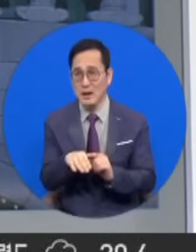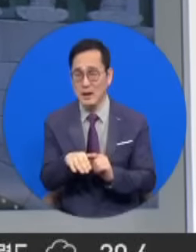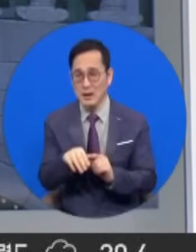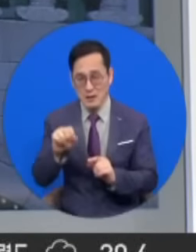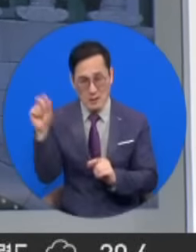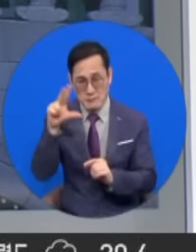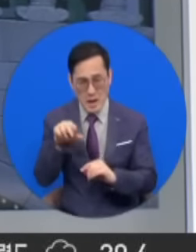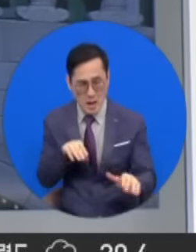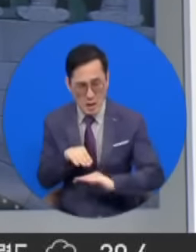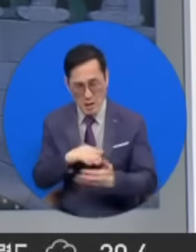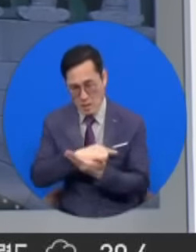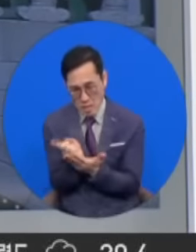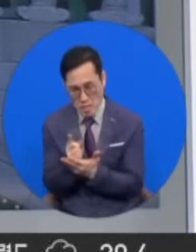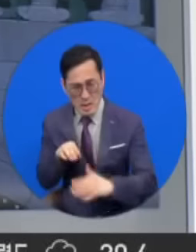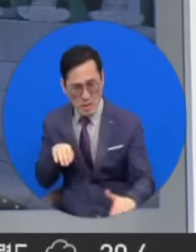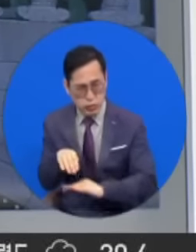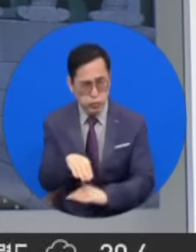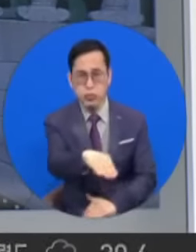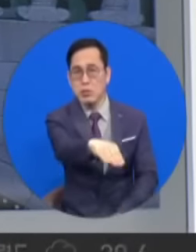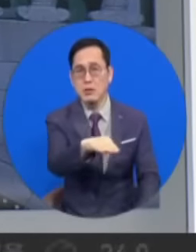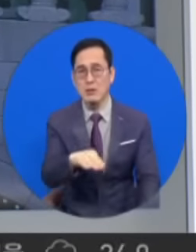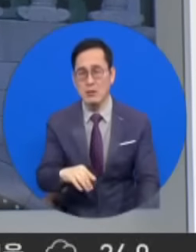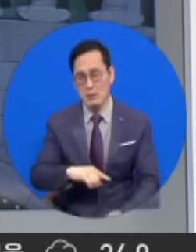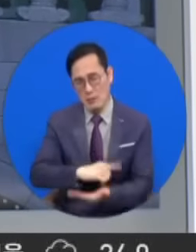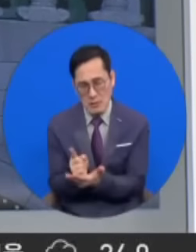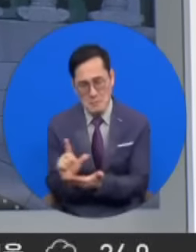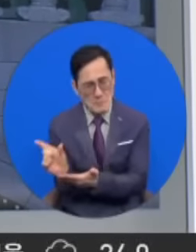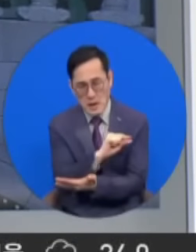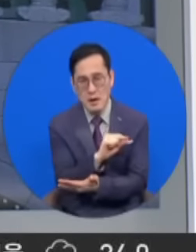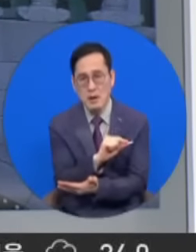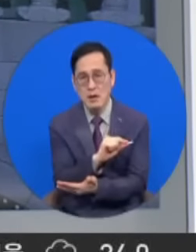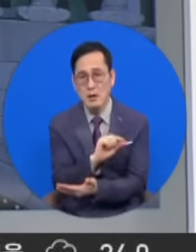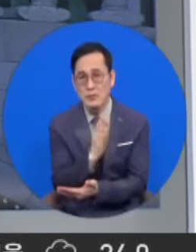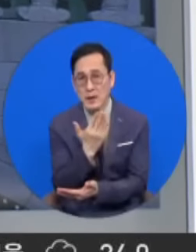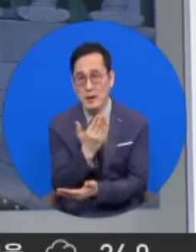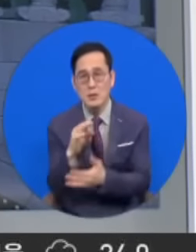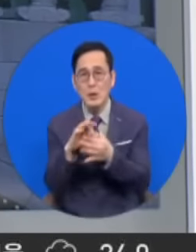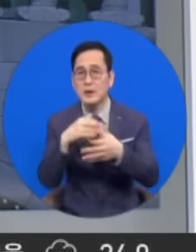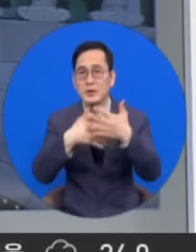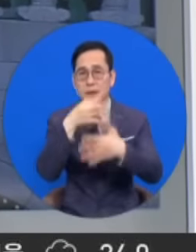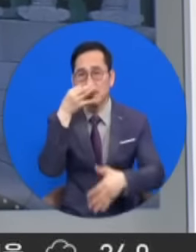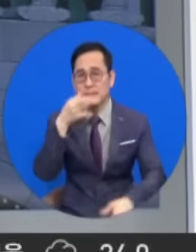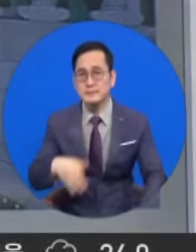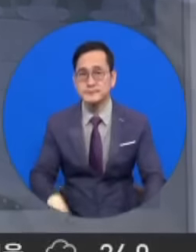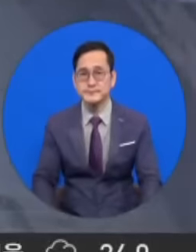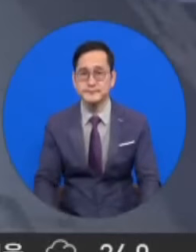빨라지는 순간을 포착한 CCTV 영상을 확보했습니다. 함께 보시죠.